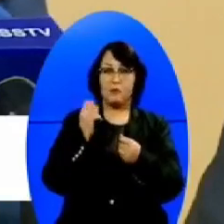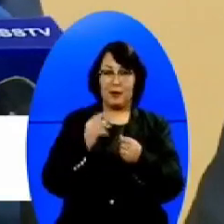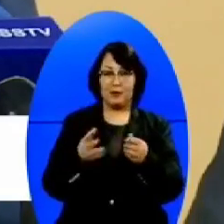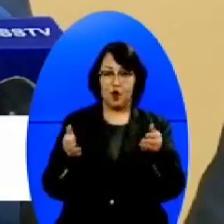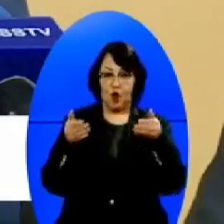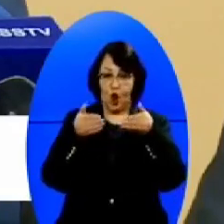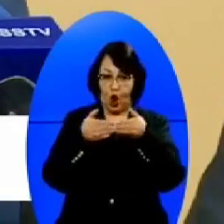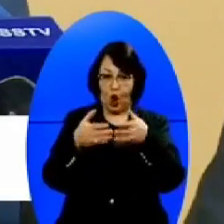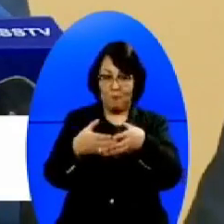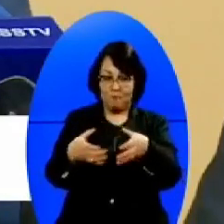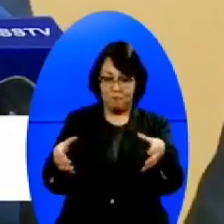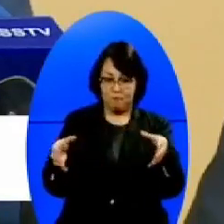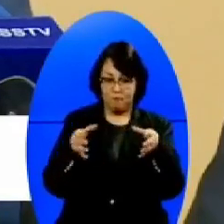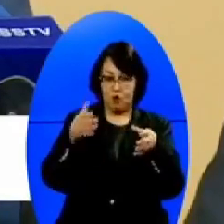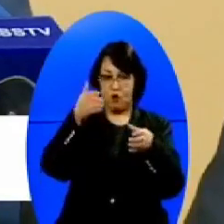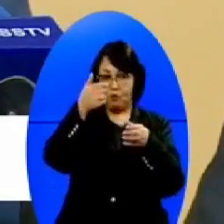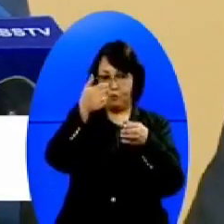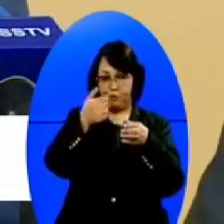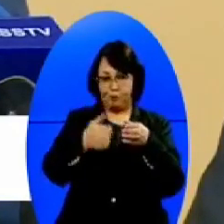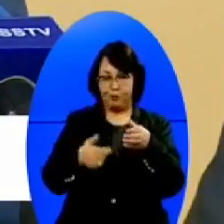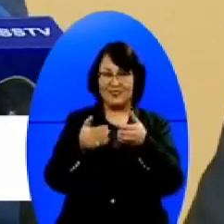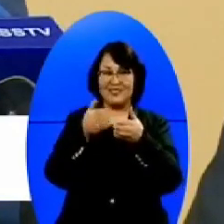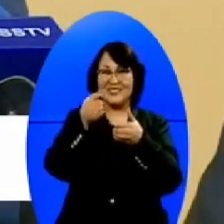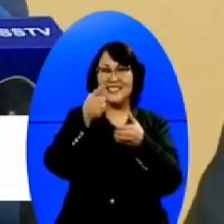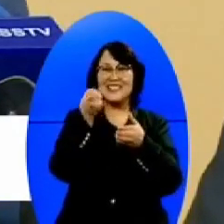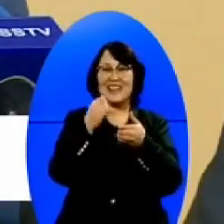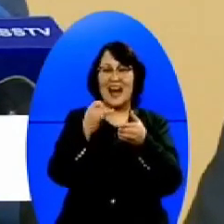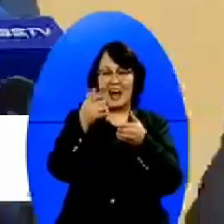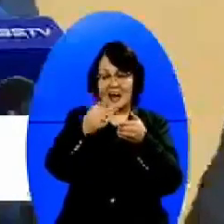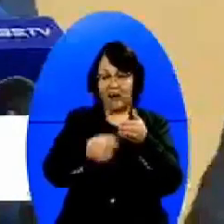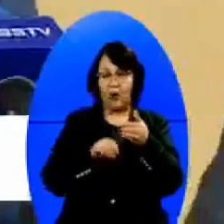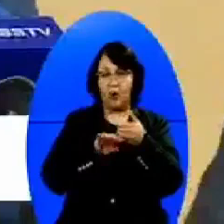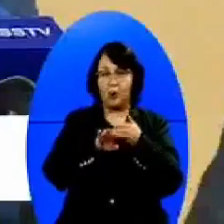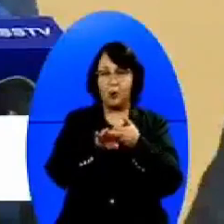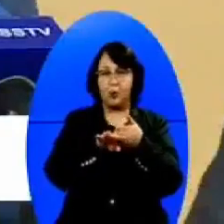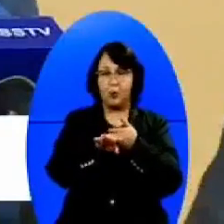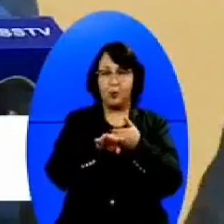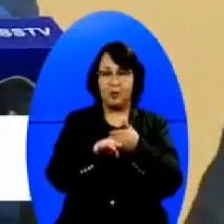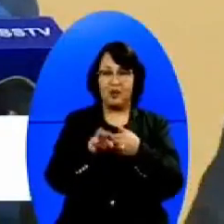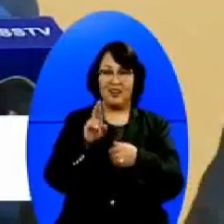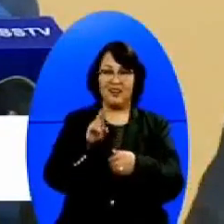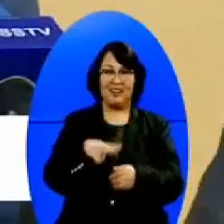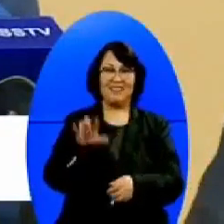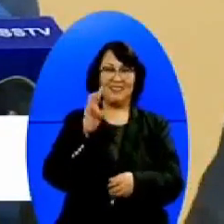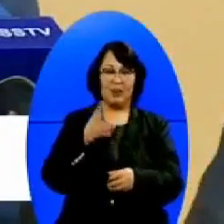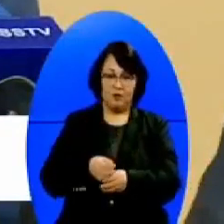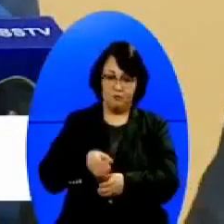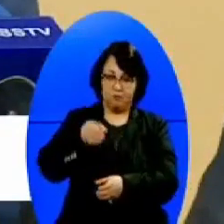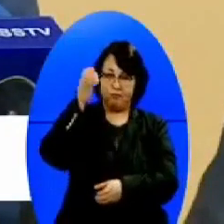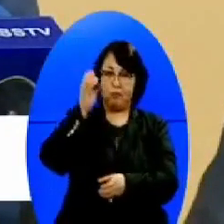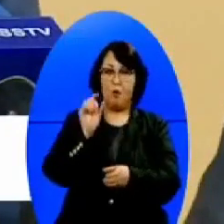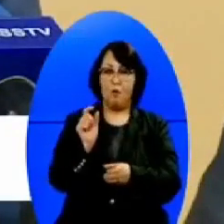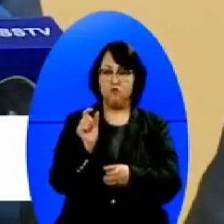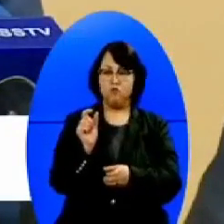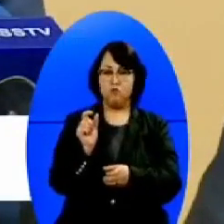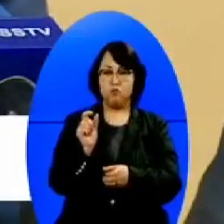тэрүүгээр угаар гарч байна. Яндан бол маш хөө тортогтой. Гэр байшингийн дээвэрс яндан бол 5 см өндөр байх хэвээр. Энэ